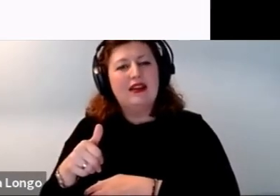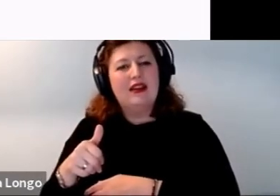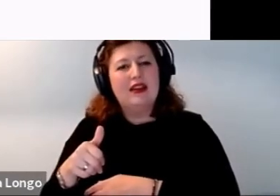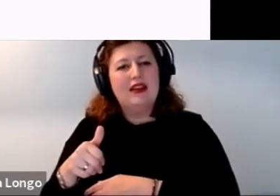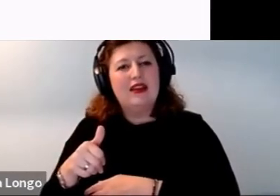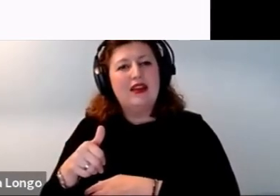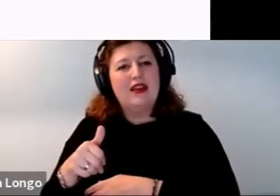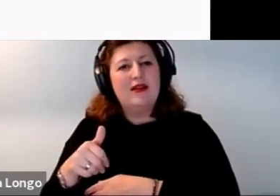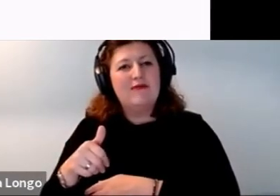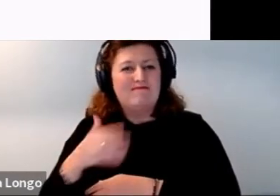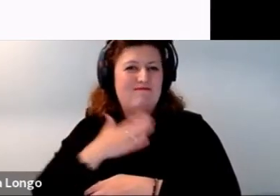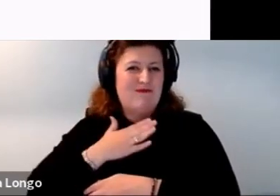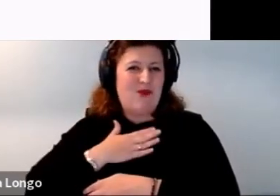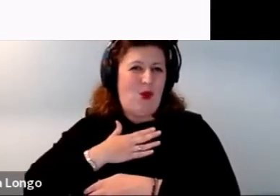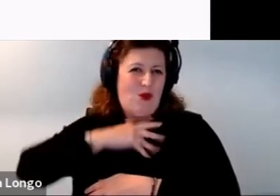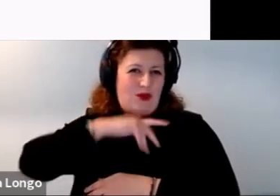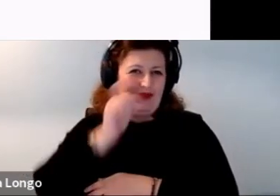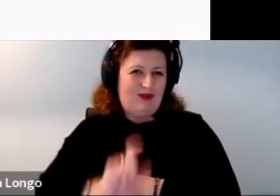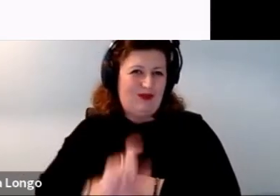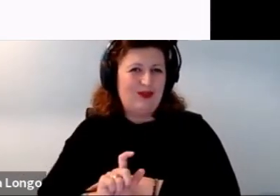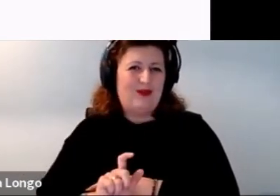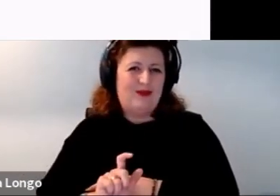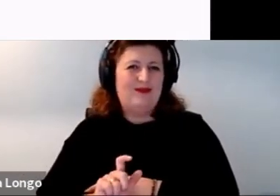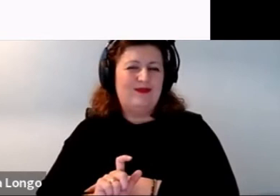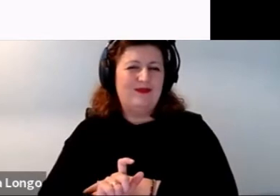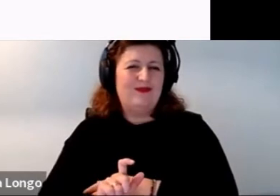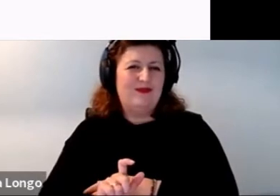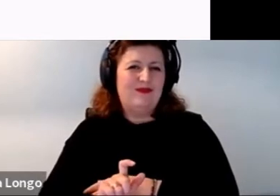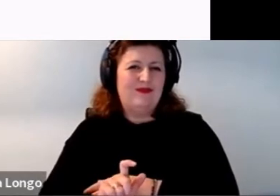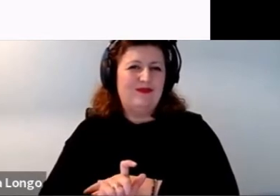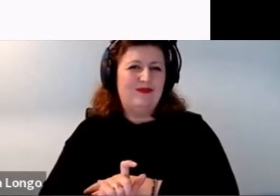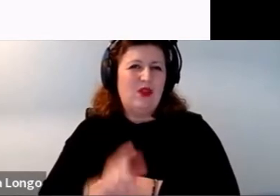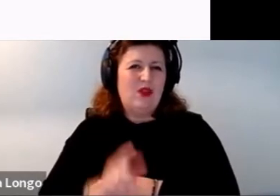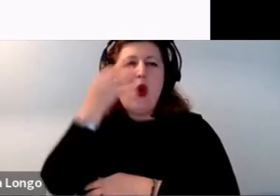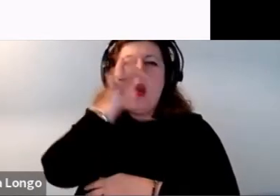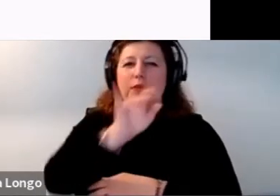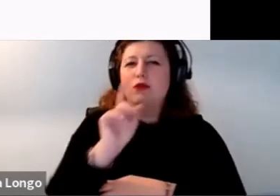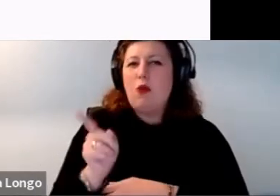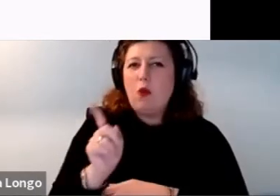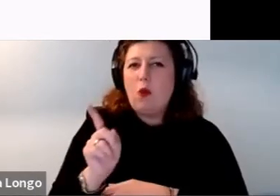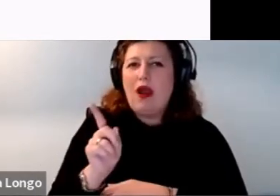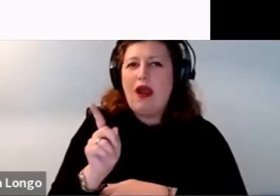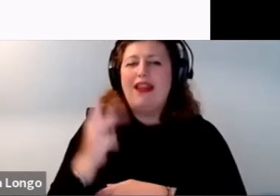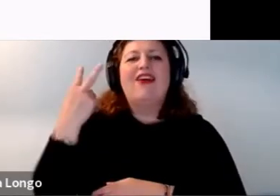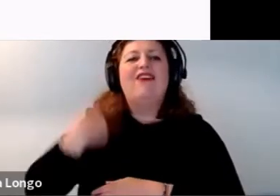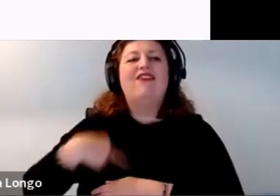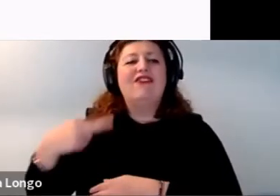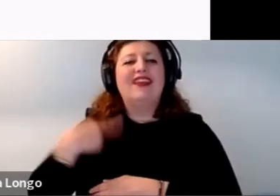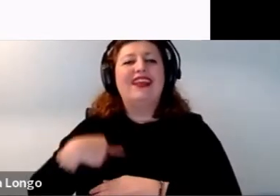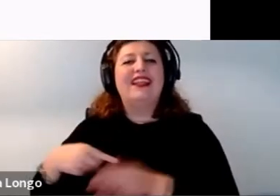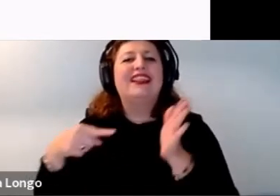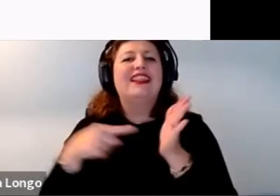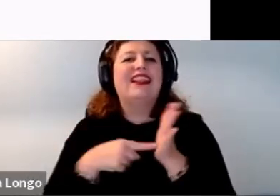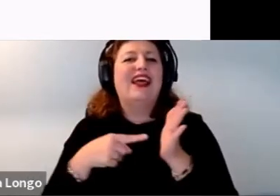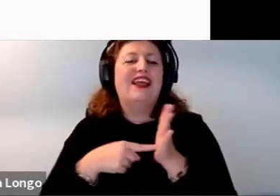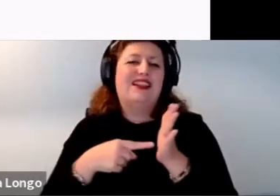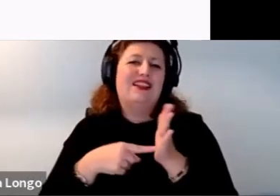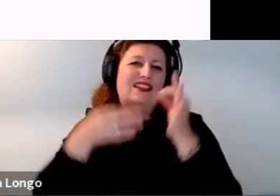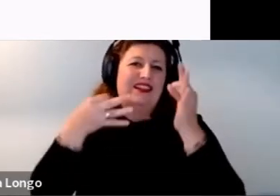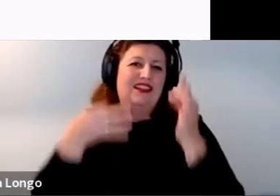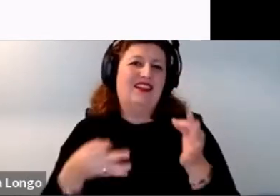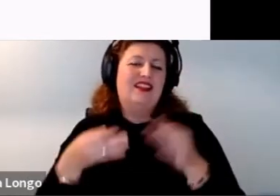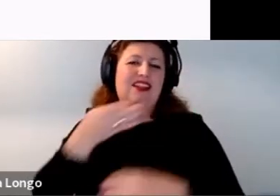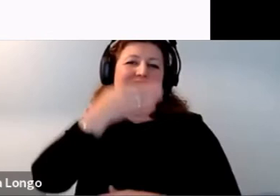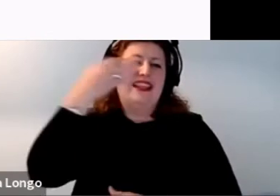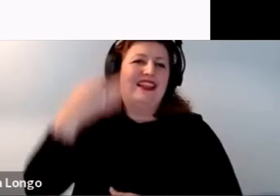paese, sempre focalizzati per rendere una vita sempre più dignitosa e inclusiva ai